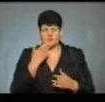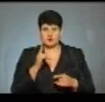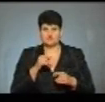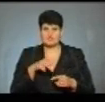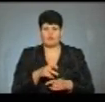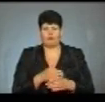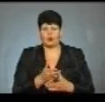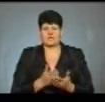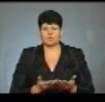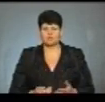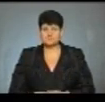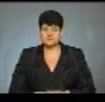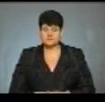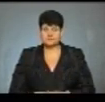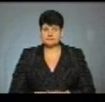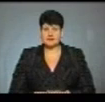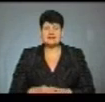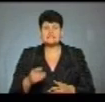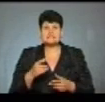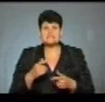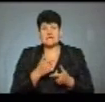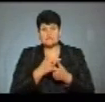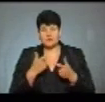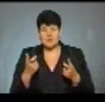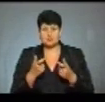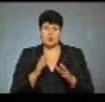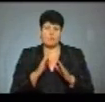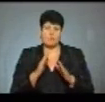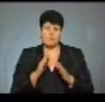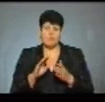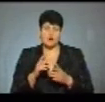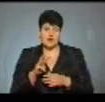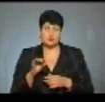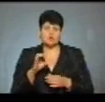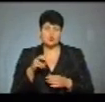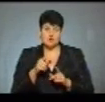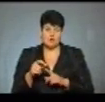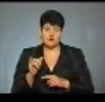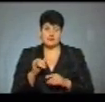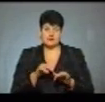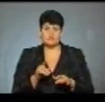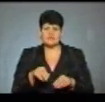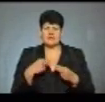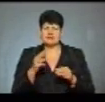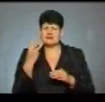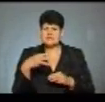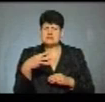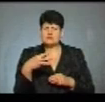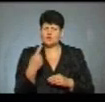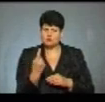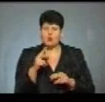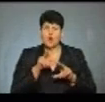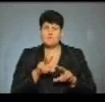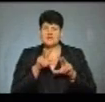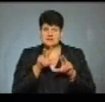йти в політику. За інформацією порталу «Слово і діло», у передвиборчій програмі видали 31 обіцянку.